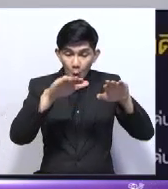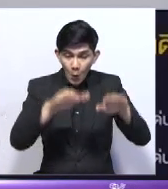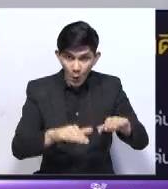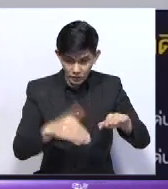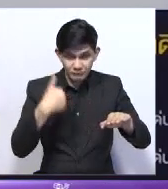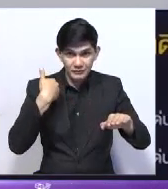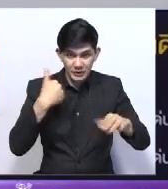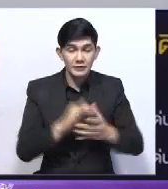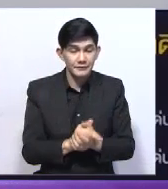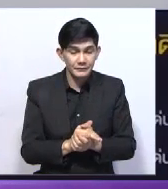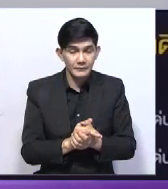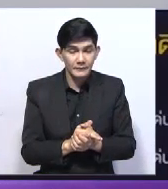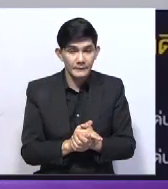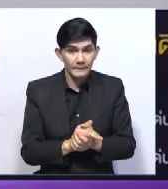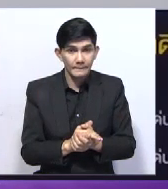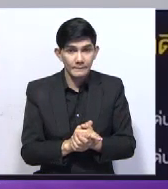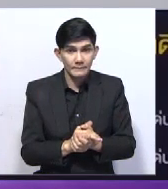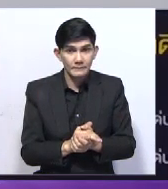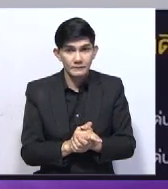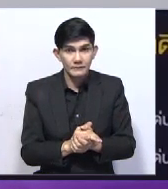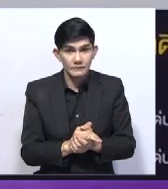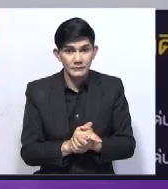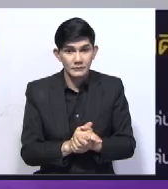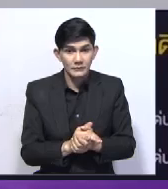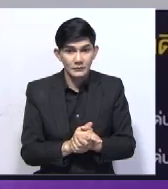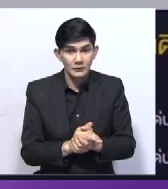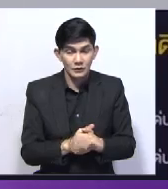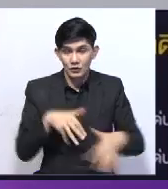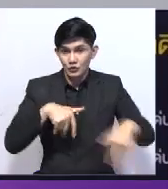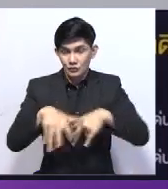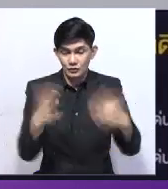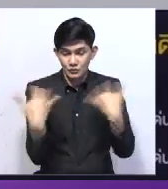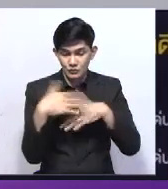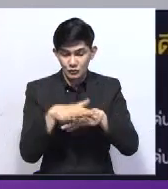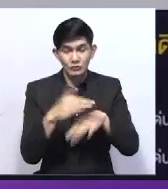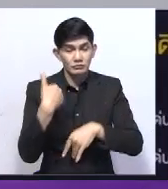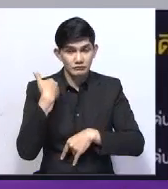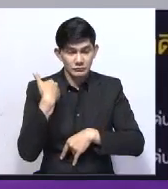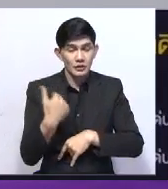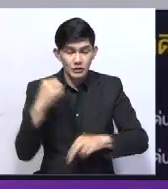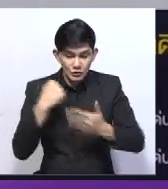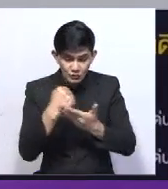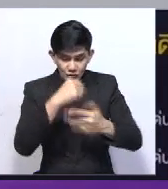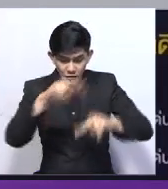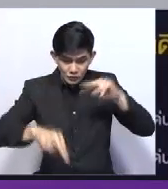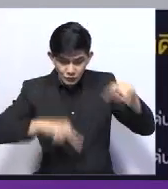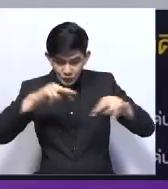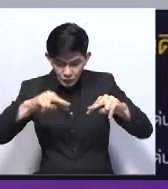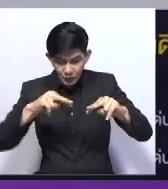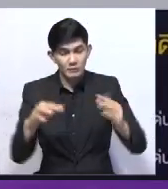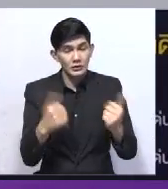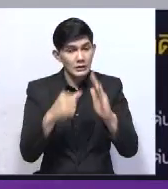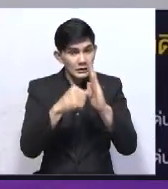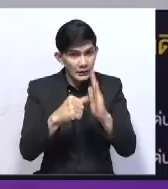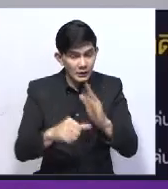ลงนะครับในส่วนของประชาชนเข้ามามีส่วนร่วมมากขึ้นในการตรวจสอบนะครับทำให้การ